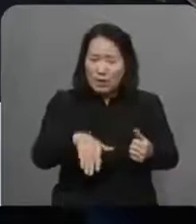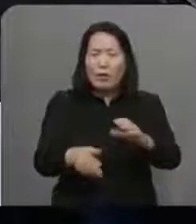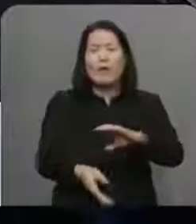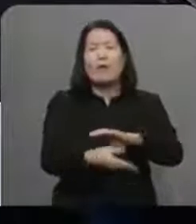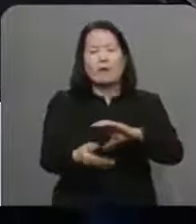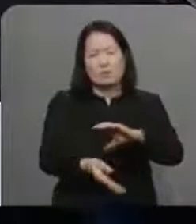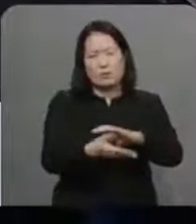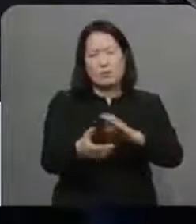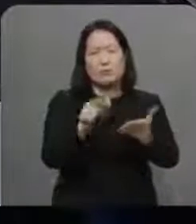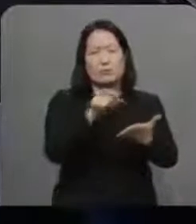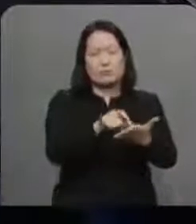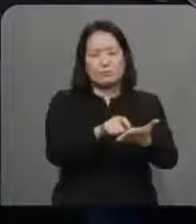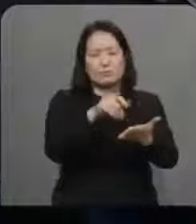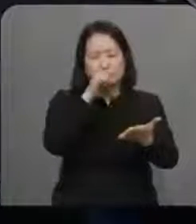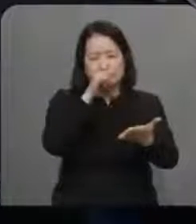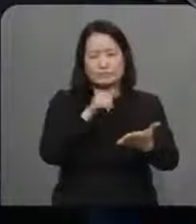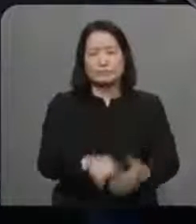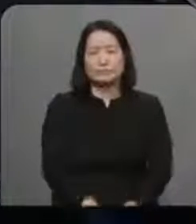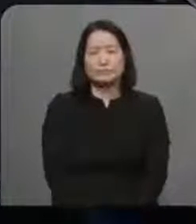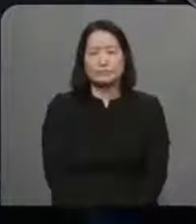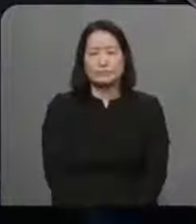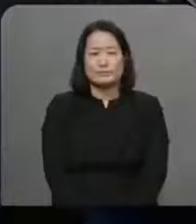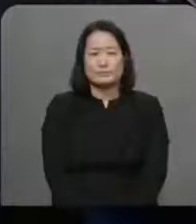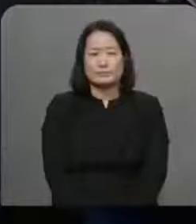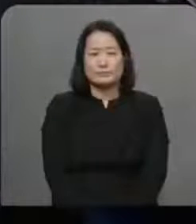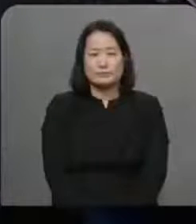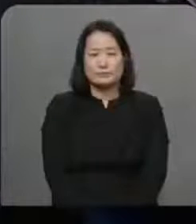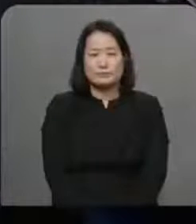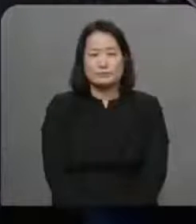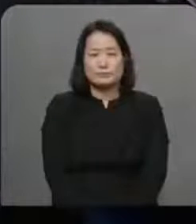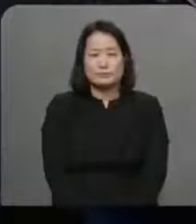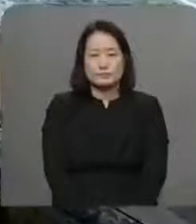것으로 드러났습니다 정상 빙 기자의 보도입니다